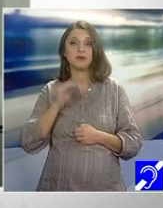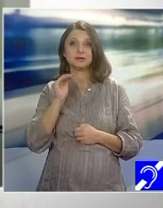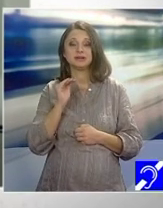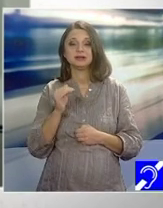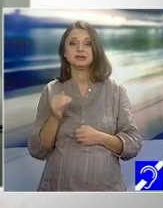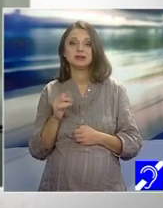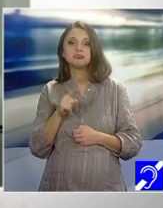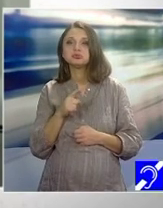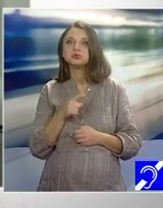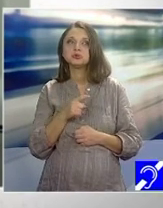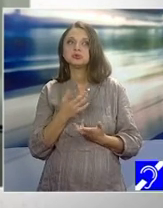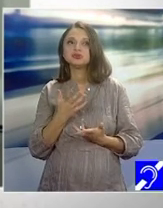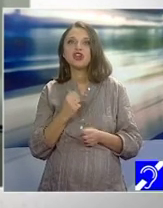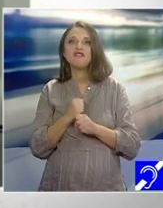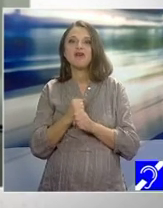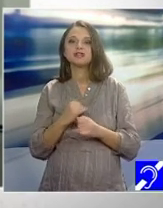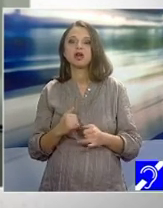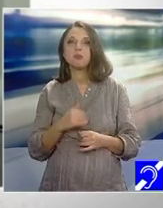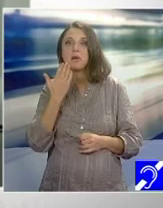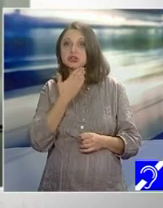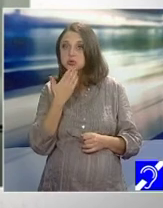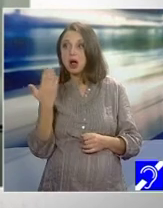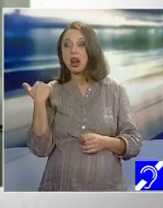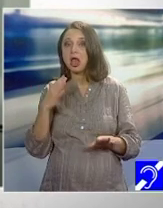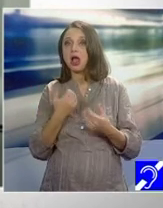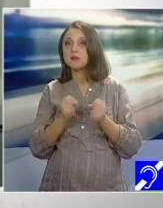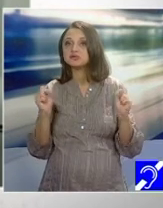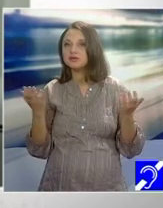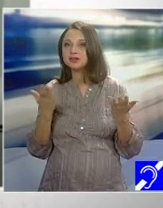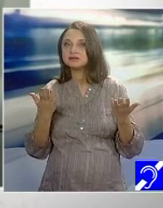tău educațional? Ce faci tu în momentul de față? Ce școli ai absolvit?